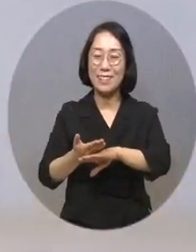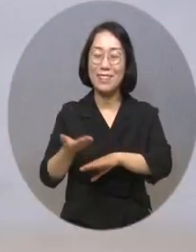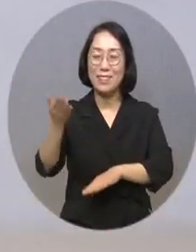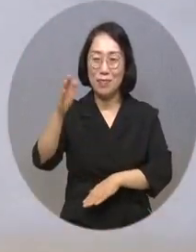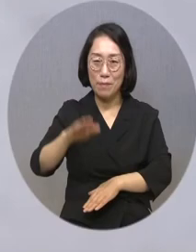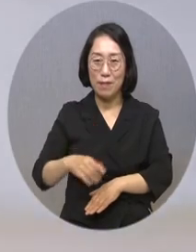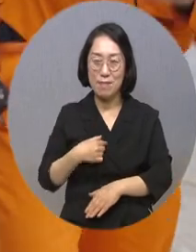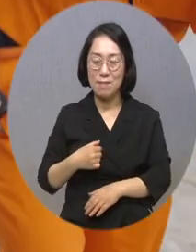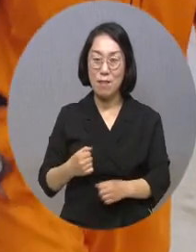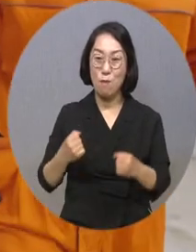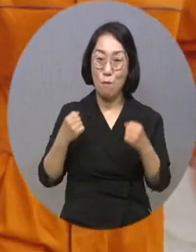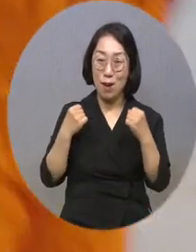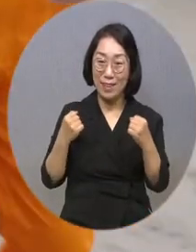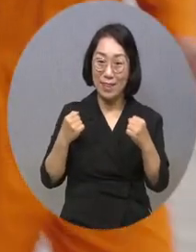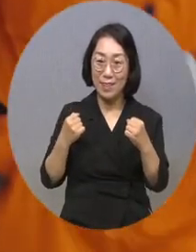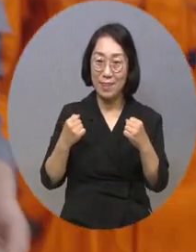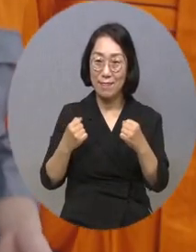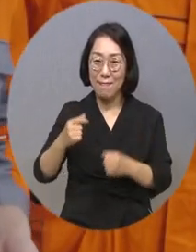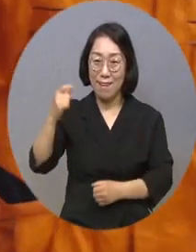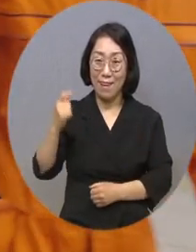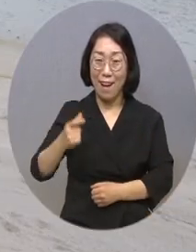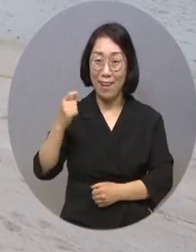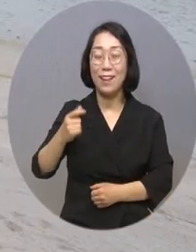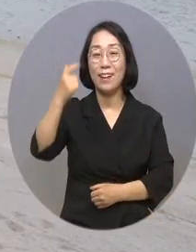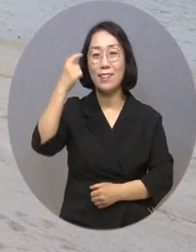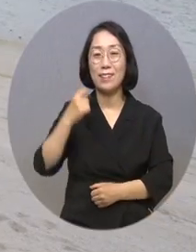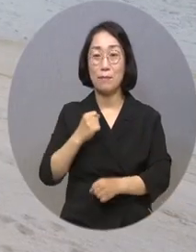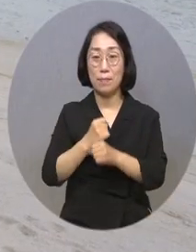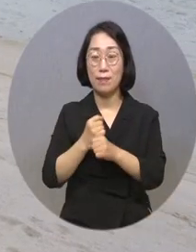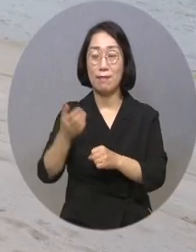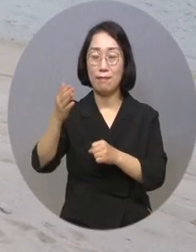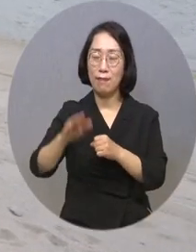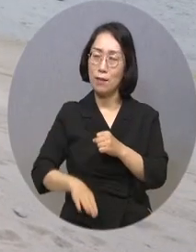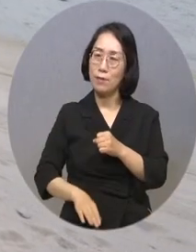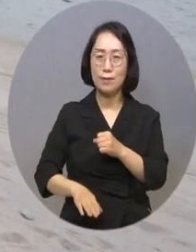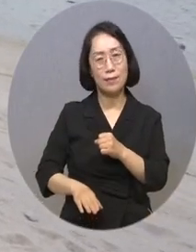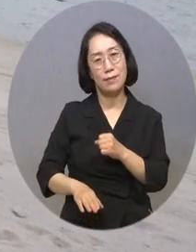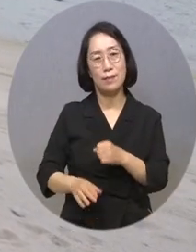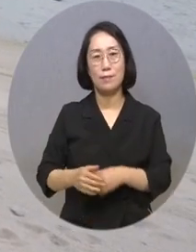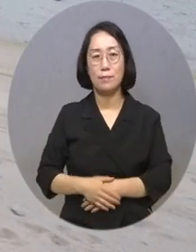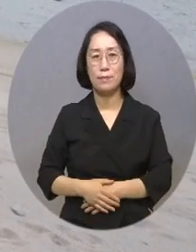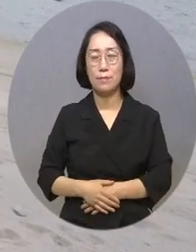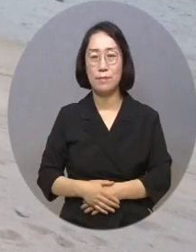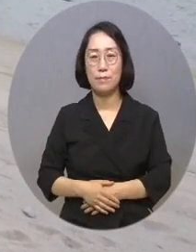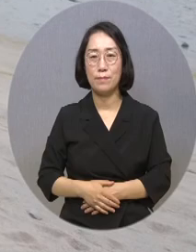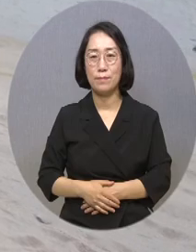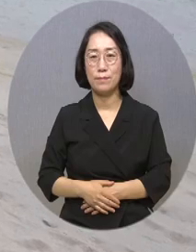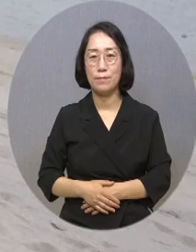저는 파이팅 있고 동적인 그런 노래를 만들었거든요. 예. 노래 틀어주려는 거 아니야? 맞긴 한데